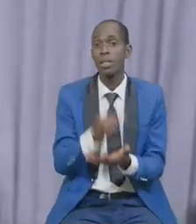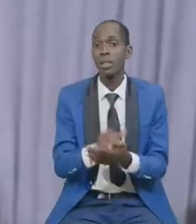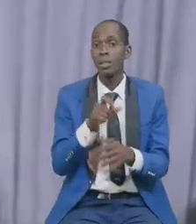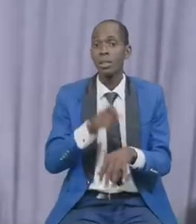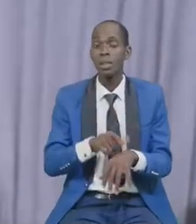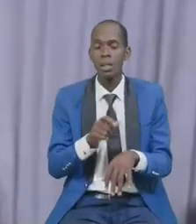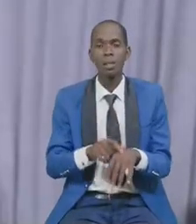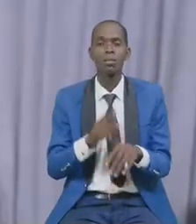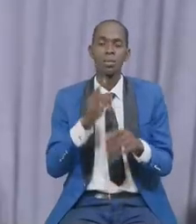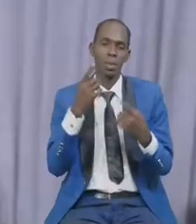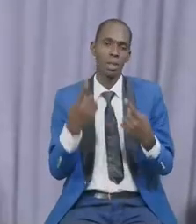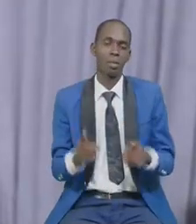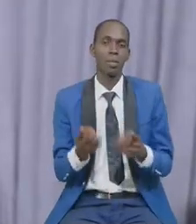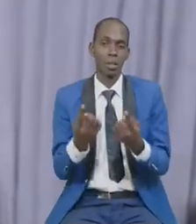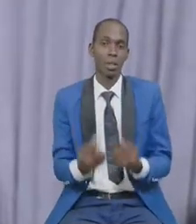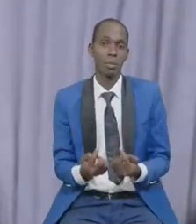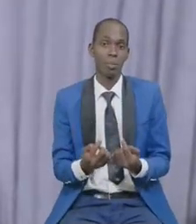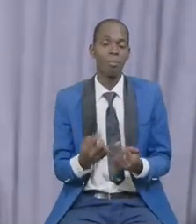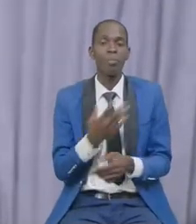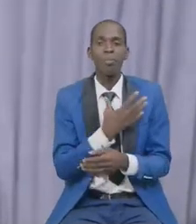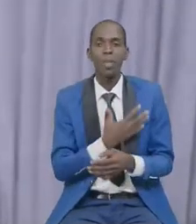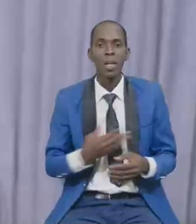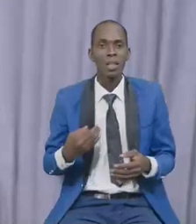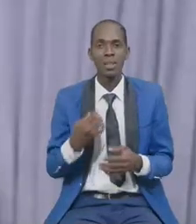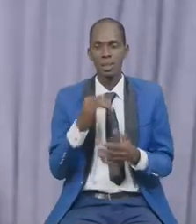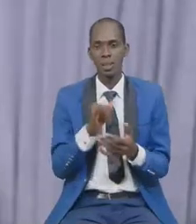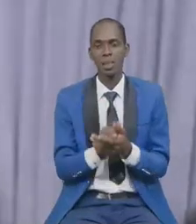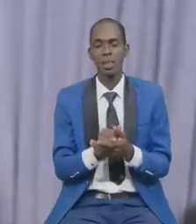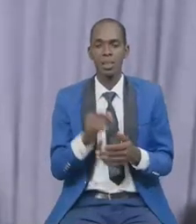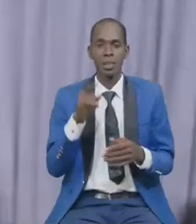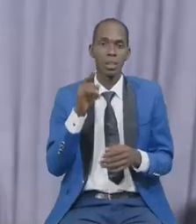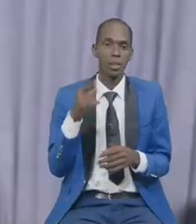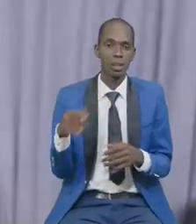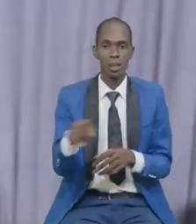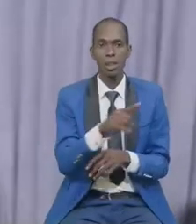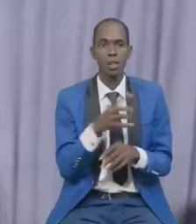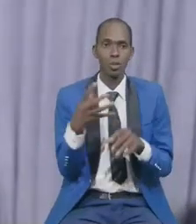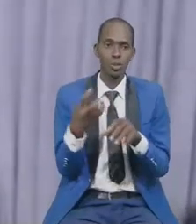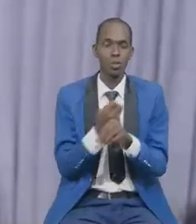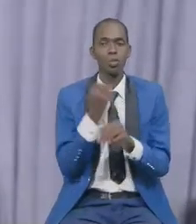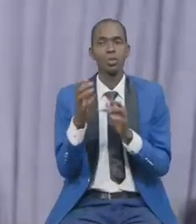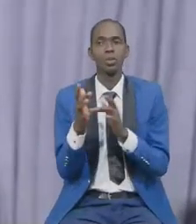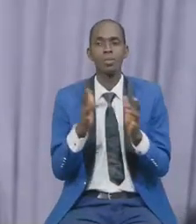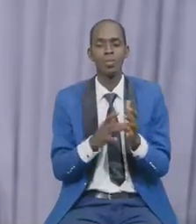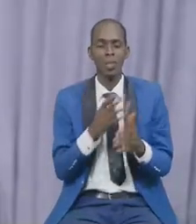venu. Et il dit, ils l'emmenèrent.